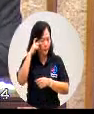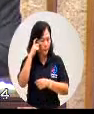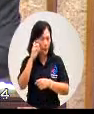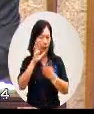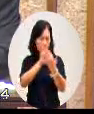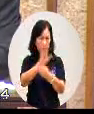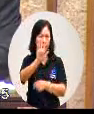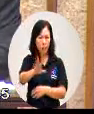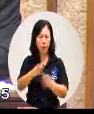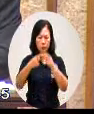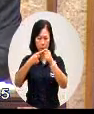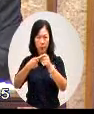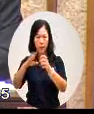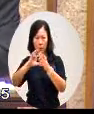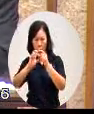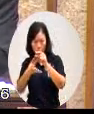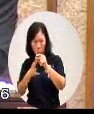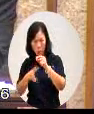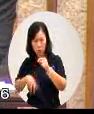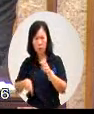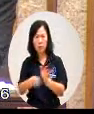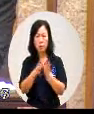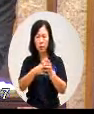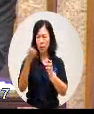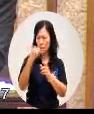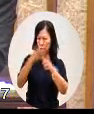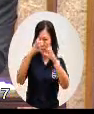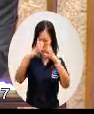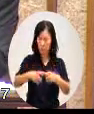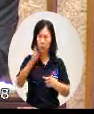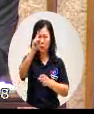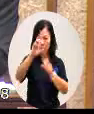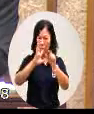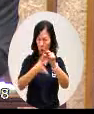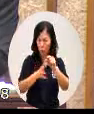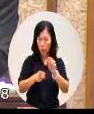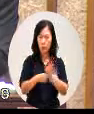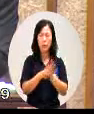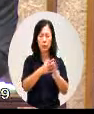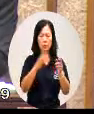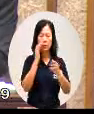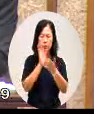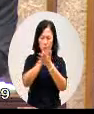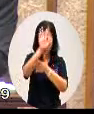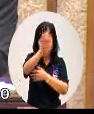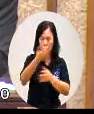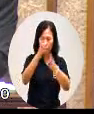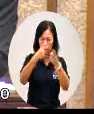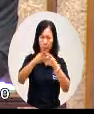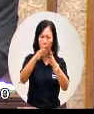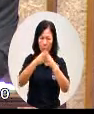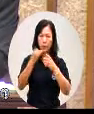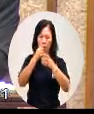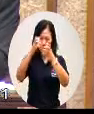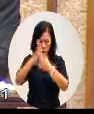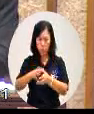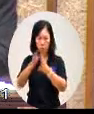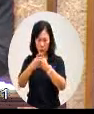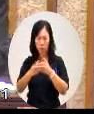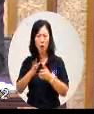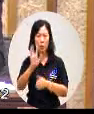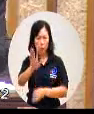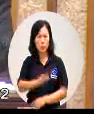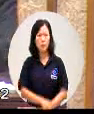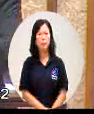第一个国中的部分，那么到新设一个国中、哦、那个大概是一个未来可能应该要定案的一个趋势，但